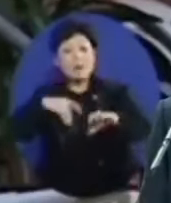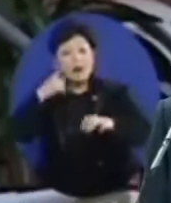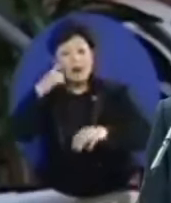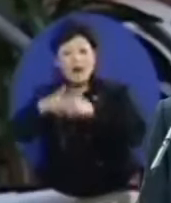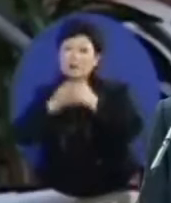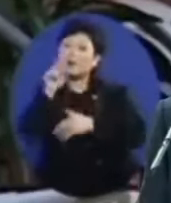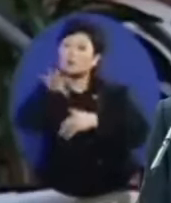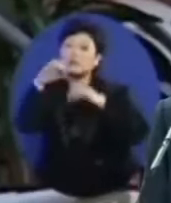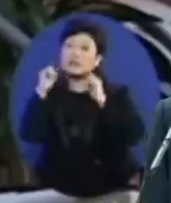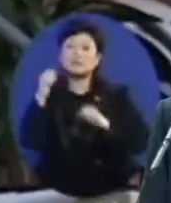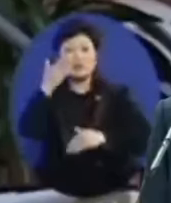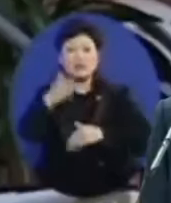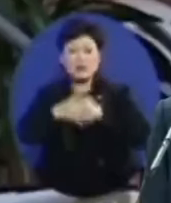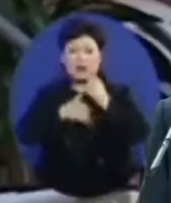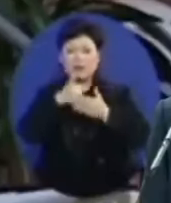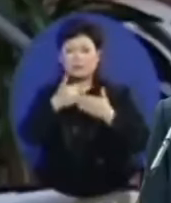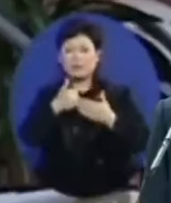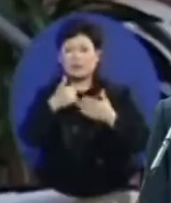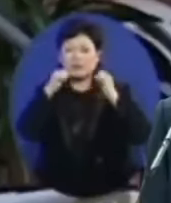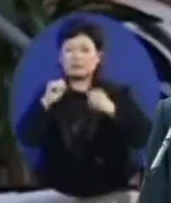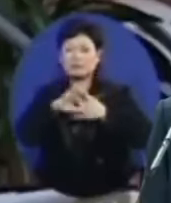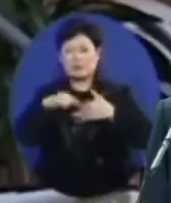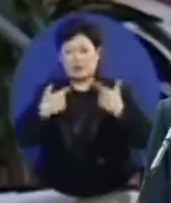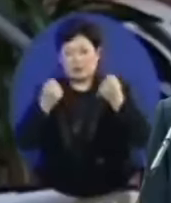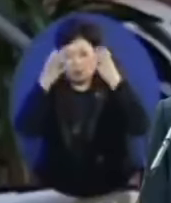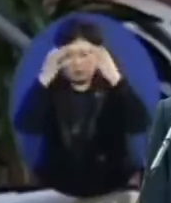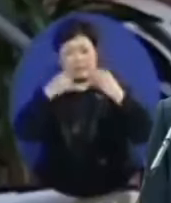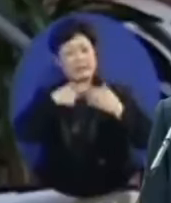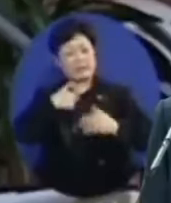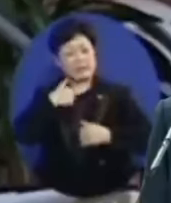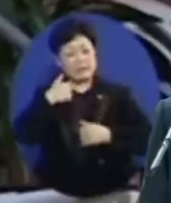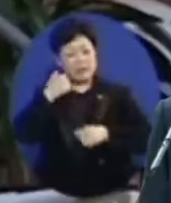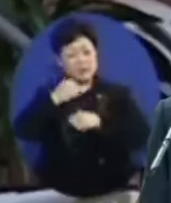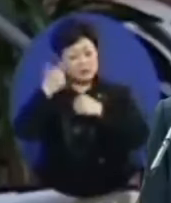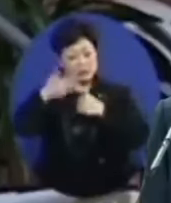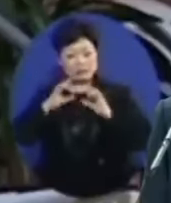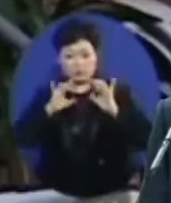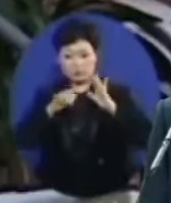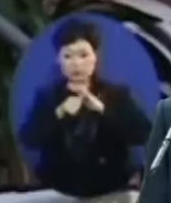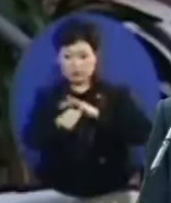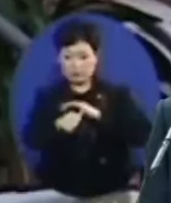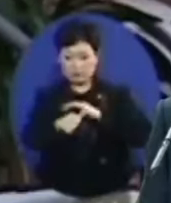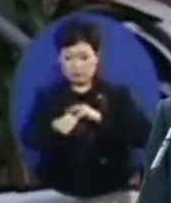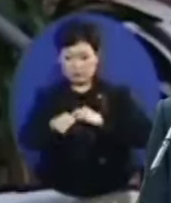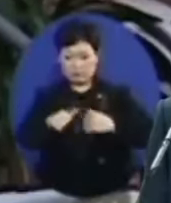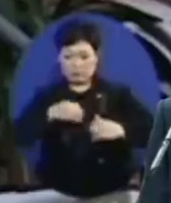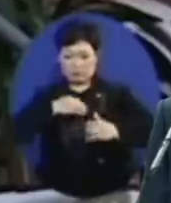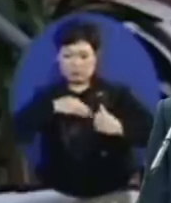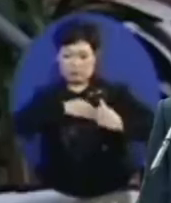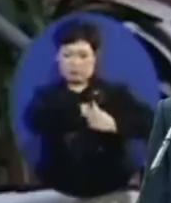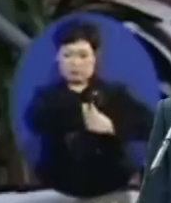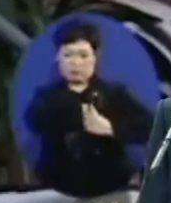계세요? 하나님 계시면 이런 고통을 당하게 해요. 그래서 선교사님이 복회도에